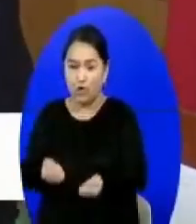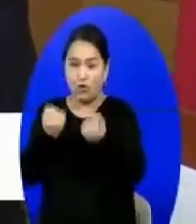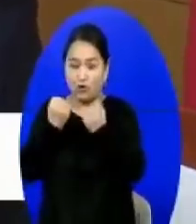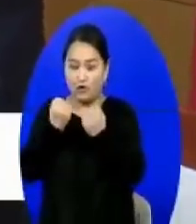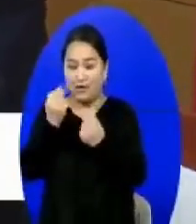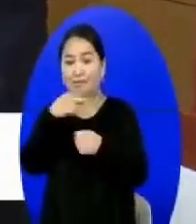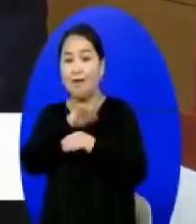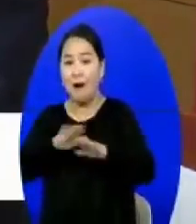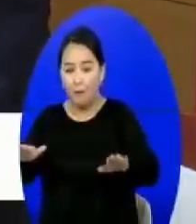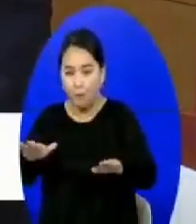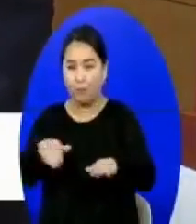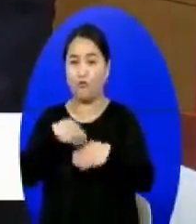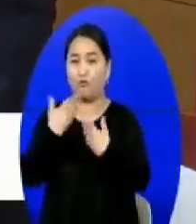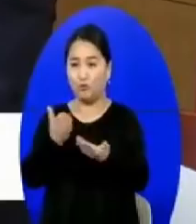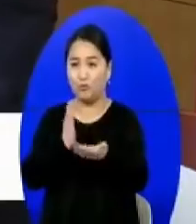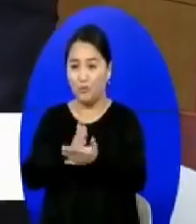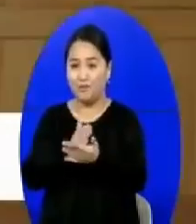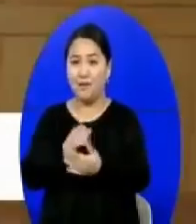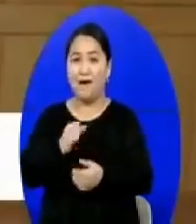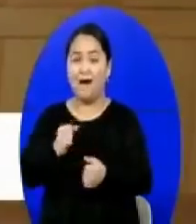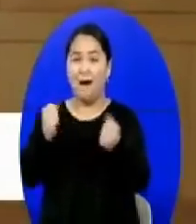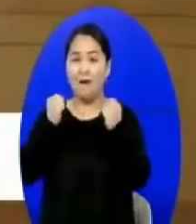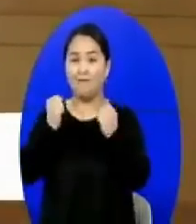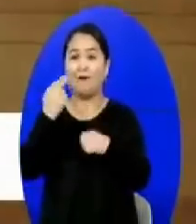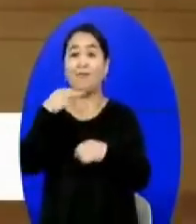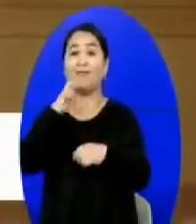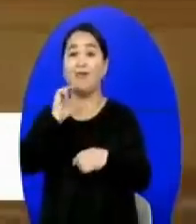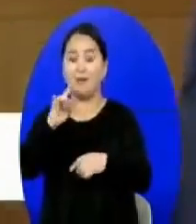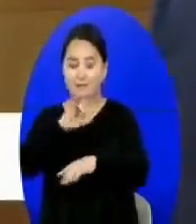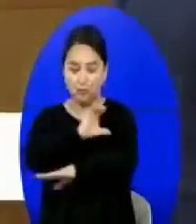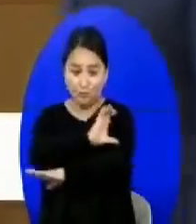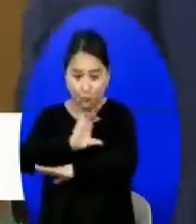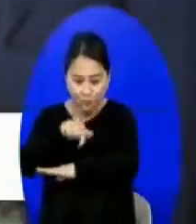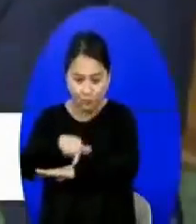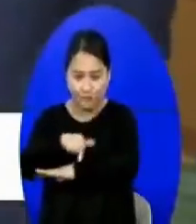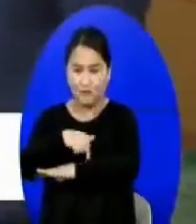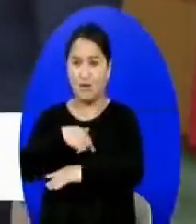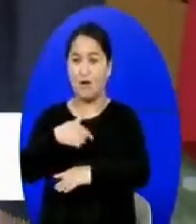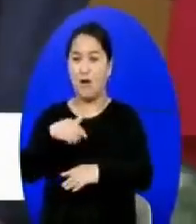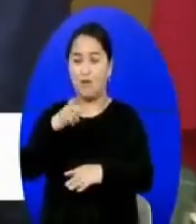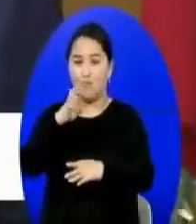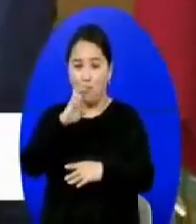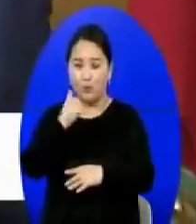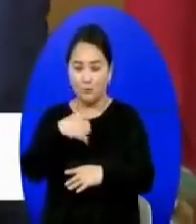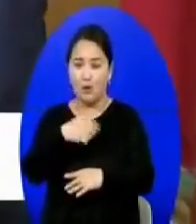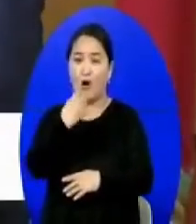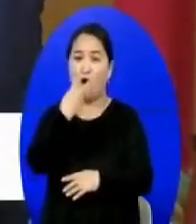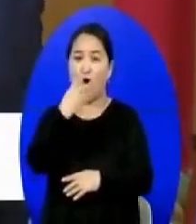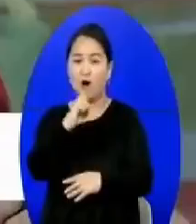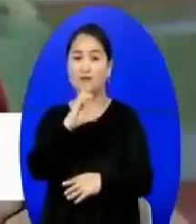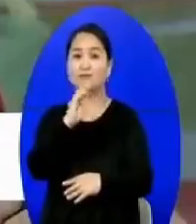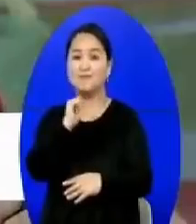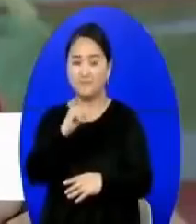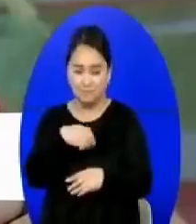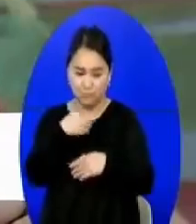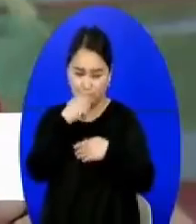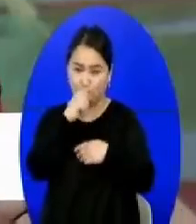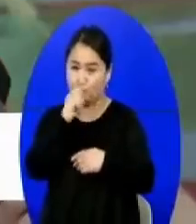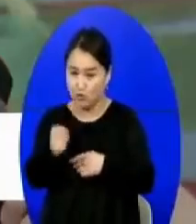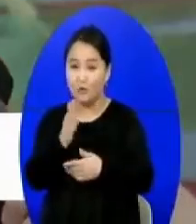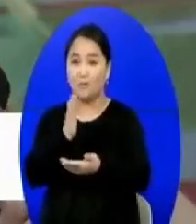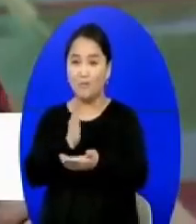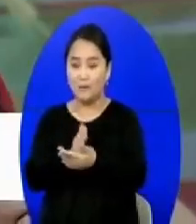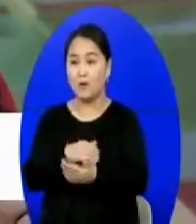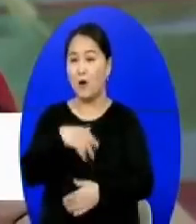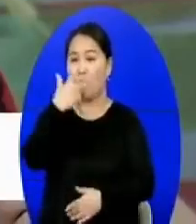өглөө. Мөн аварга дээд сургуулийнхан 200 хон, Богд банкныхан 20 сая төгрөг хандвалллаа. 3 сарын 8-ны концертыг дандаа